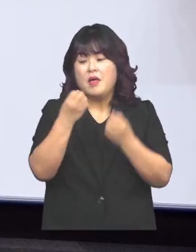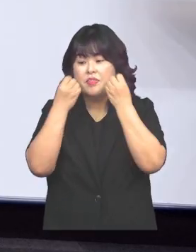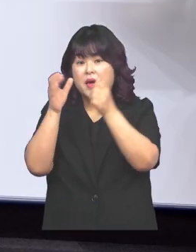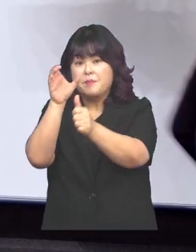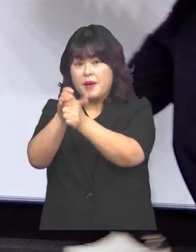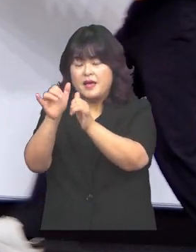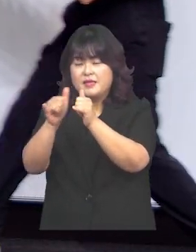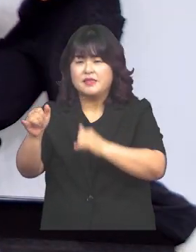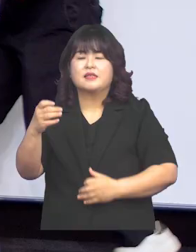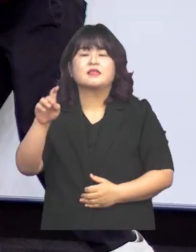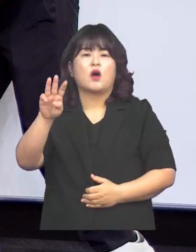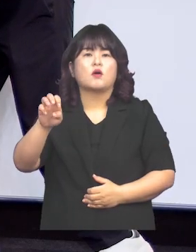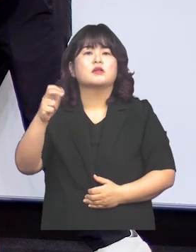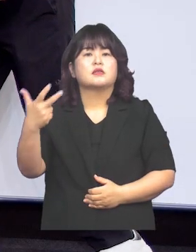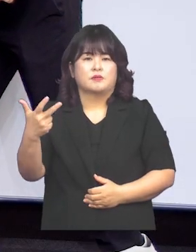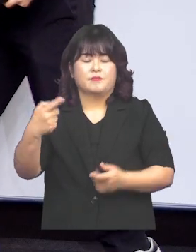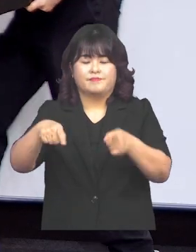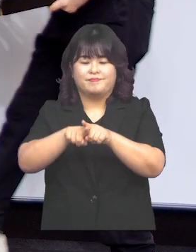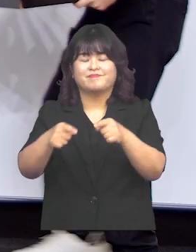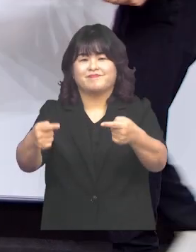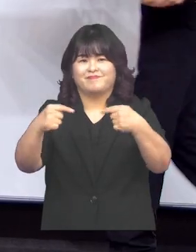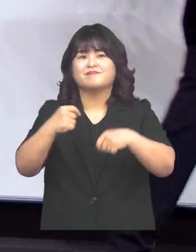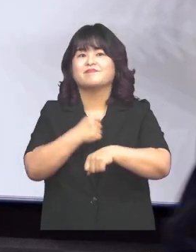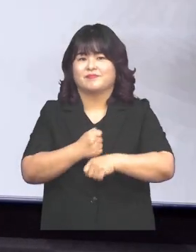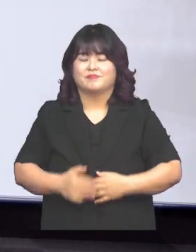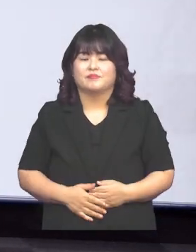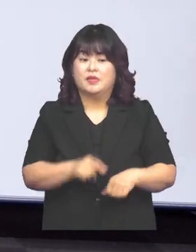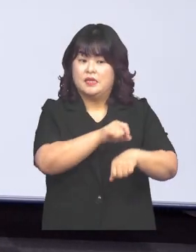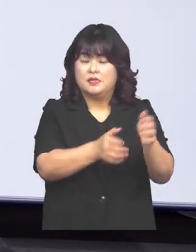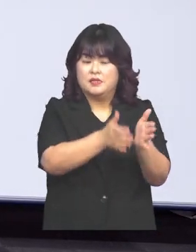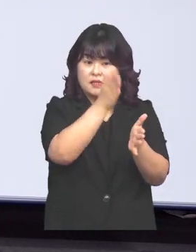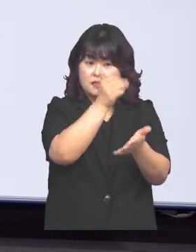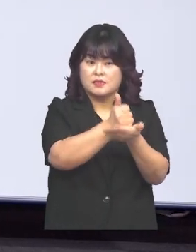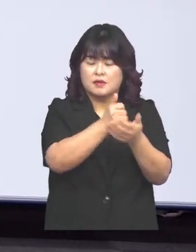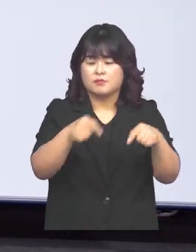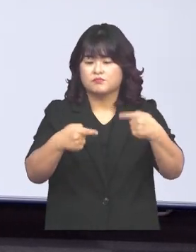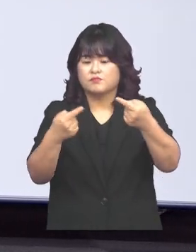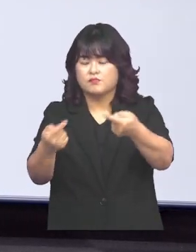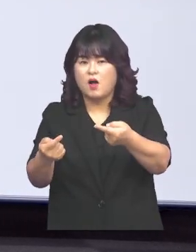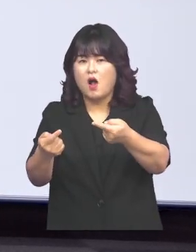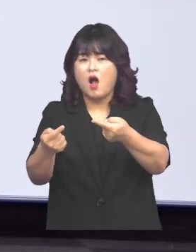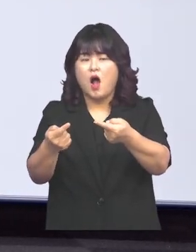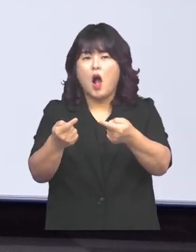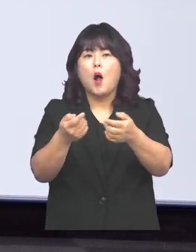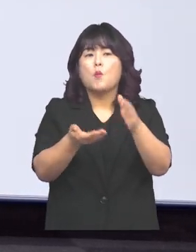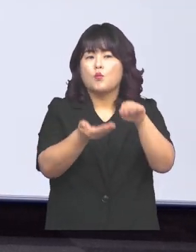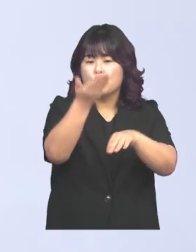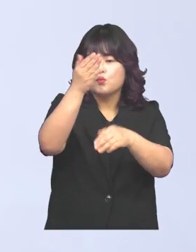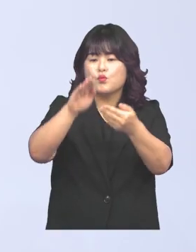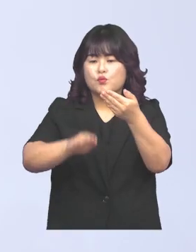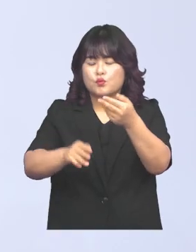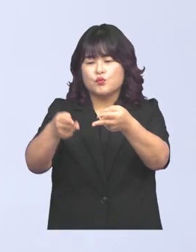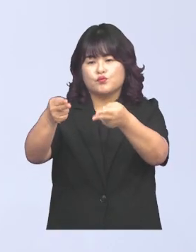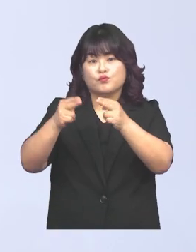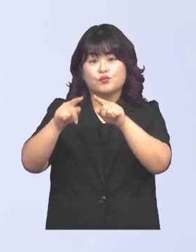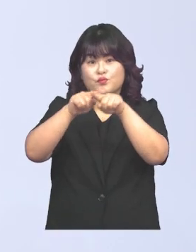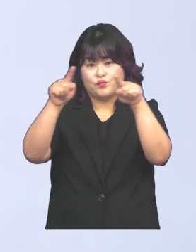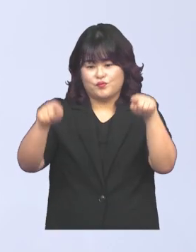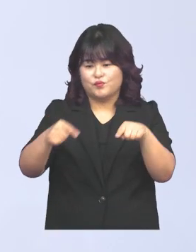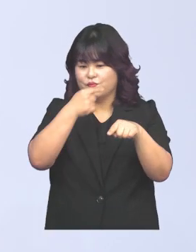멘티 37명이 참여했습니다. 이상일 시장도 결연식에 참여해 멘토와 멘티에게 결연 증서를